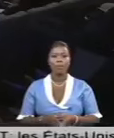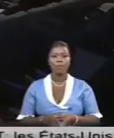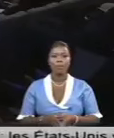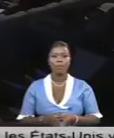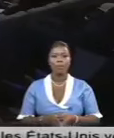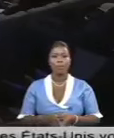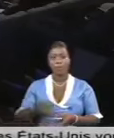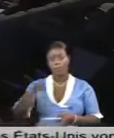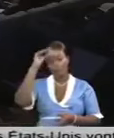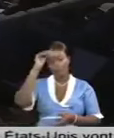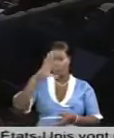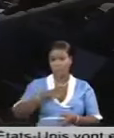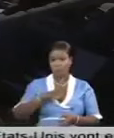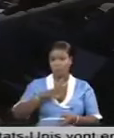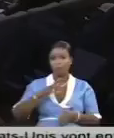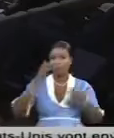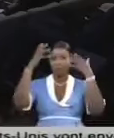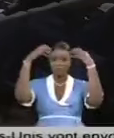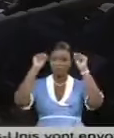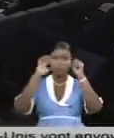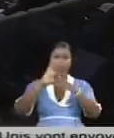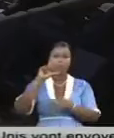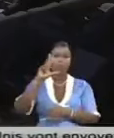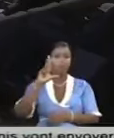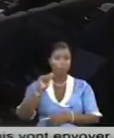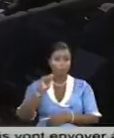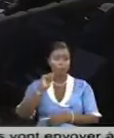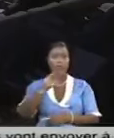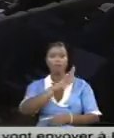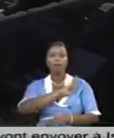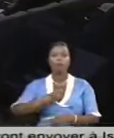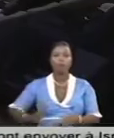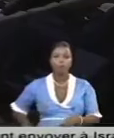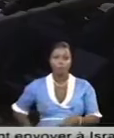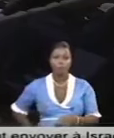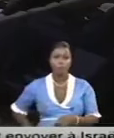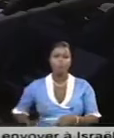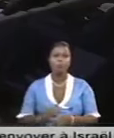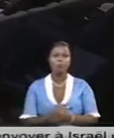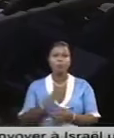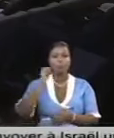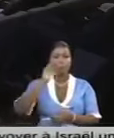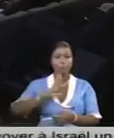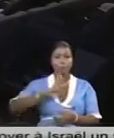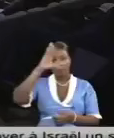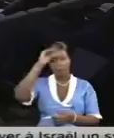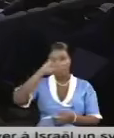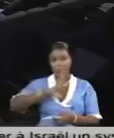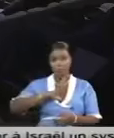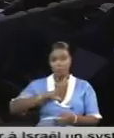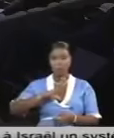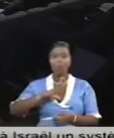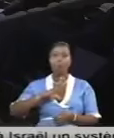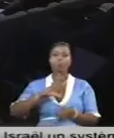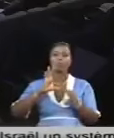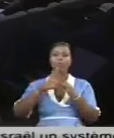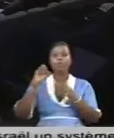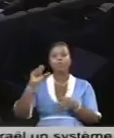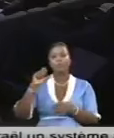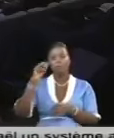Excellence Monsieur le Président de la République mesdames et messieurs les ministres des